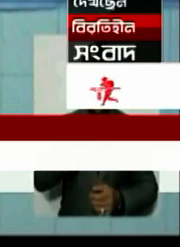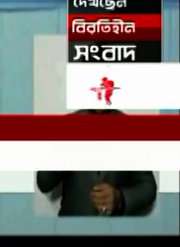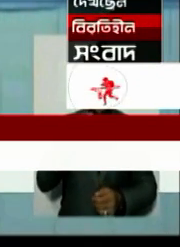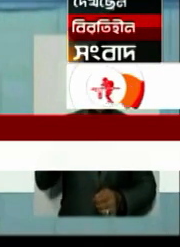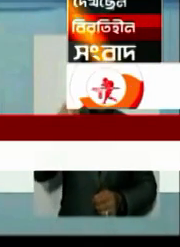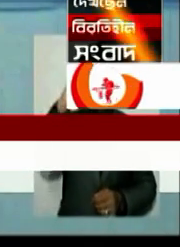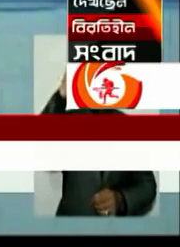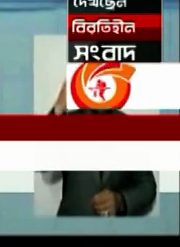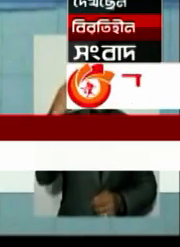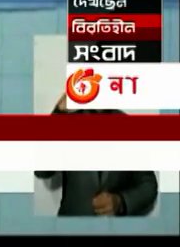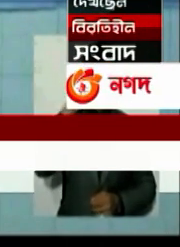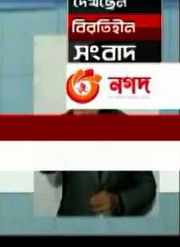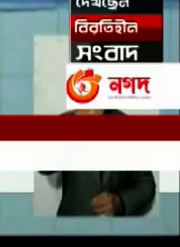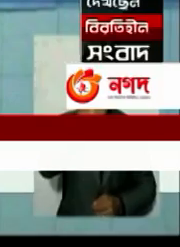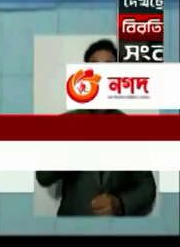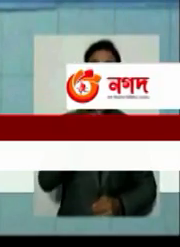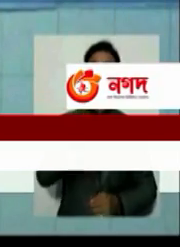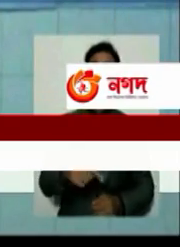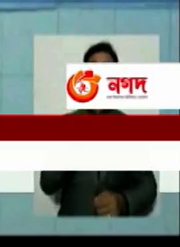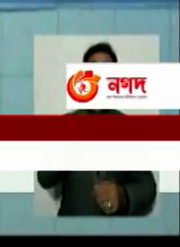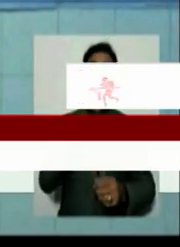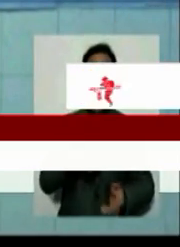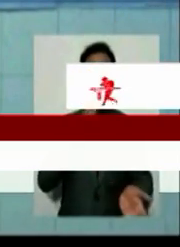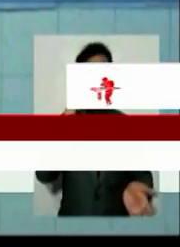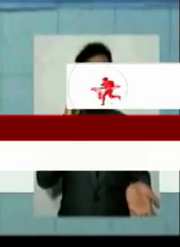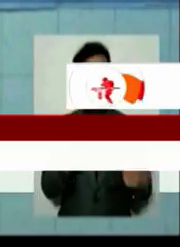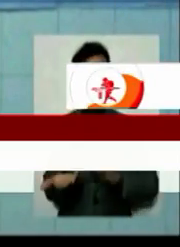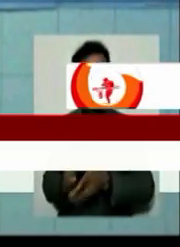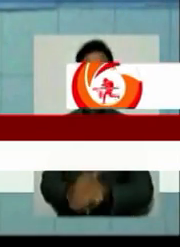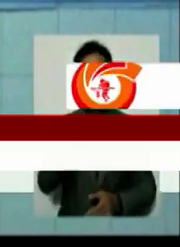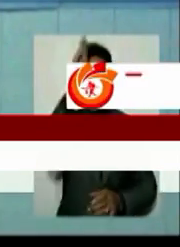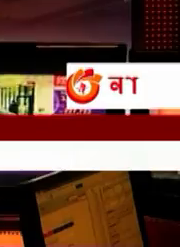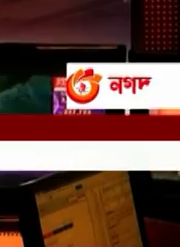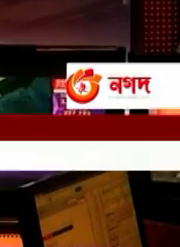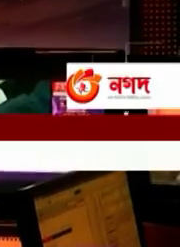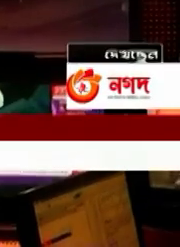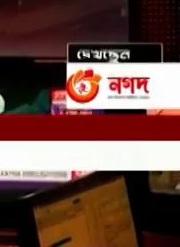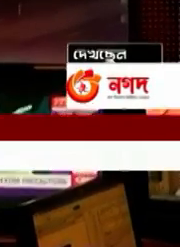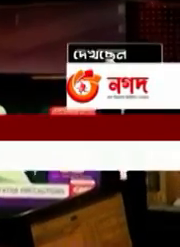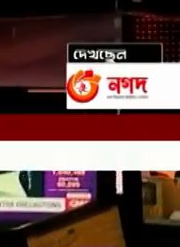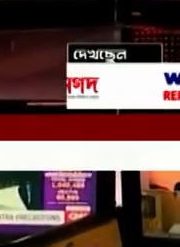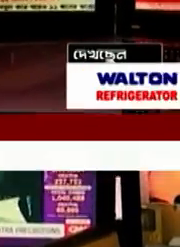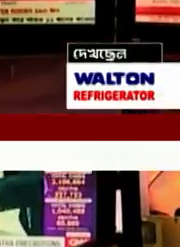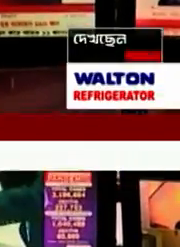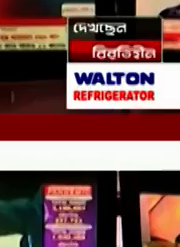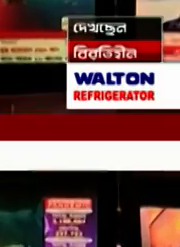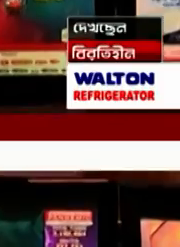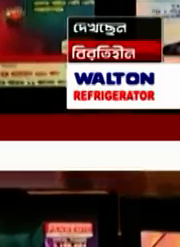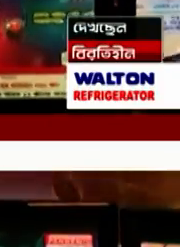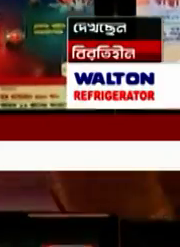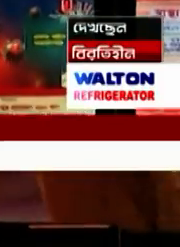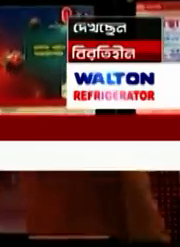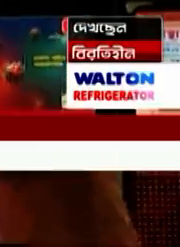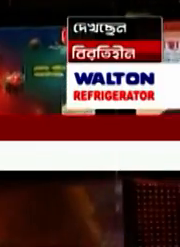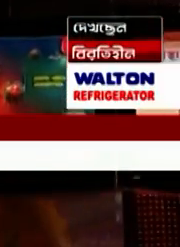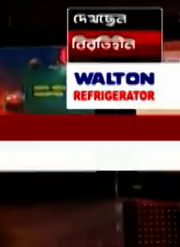সদস্য মৃত্যুবরণ করেছেন, প্রথমবারের মতো একজন পুলিশ সদস্য মৃত্যুবরণ করেছেন। আমরা করোনা পরীক্ষার জন্য দেশে 1,00,000